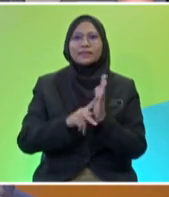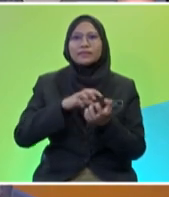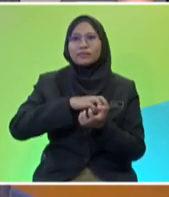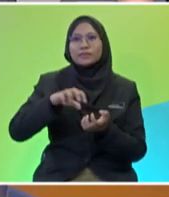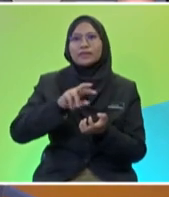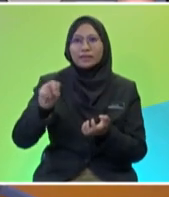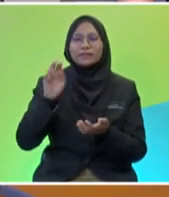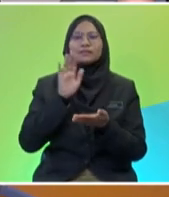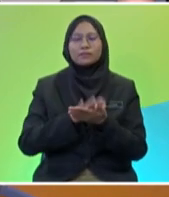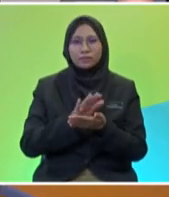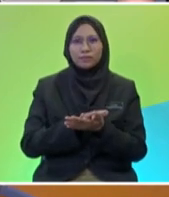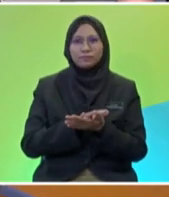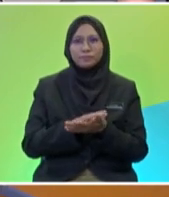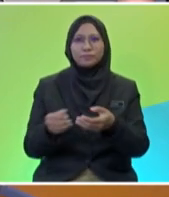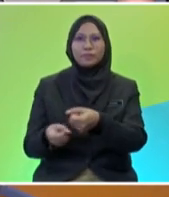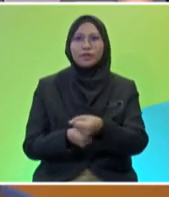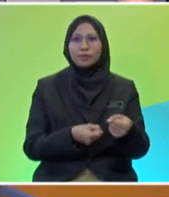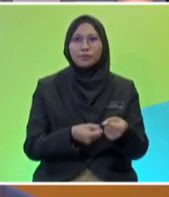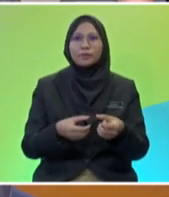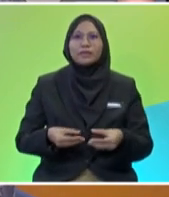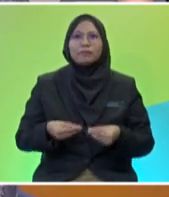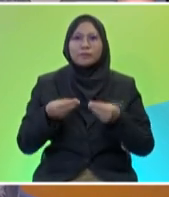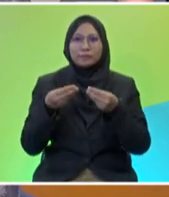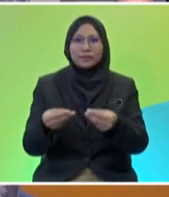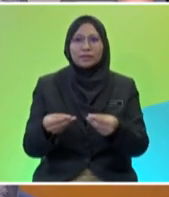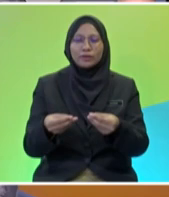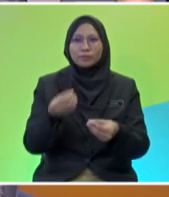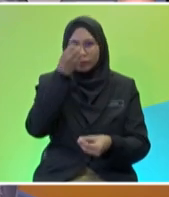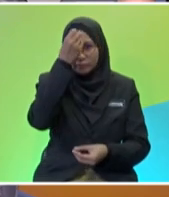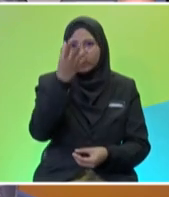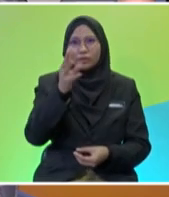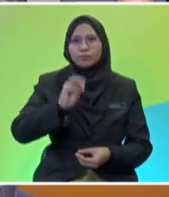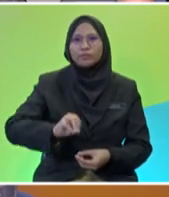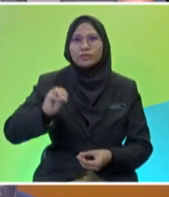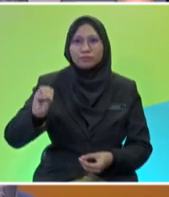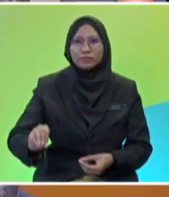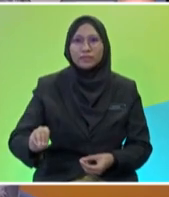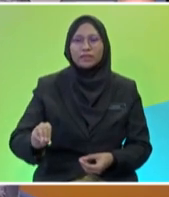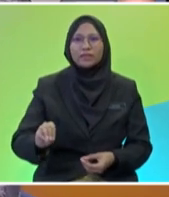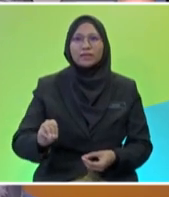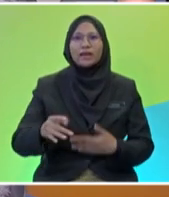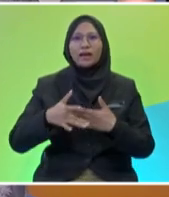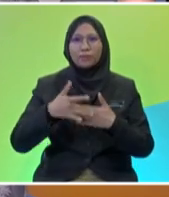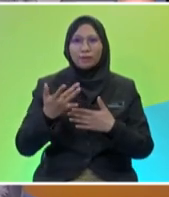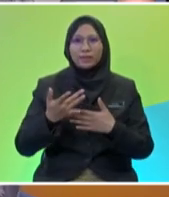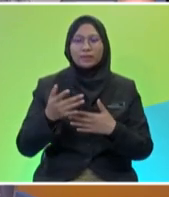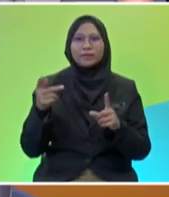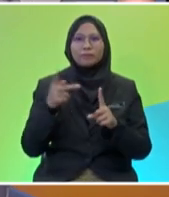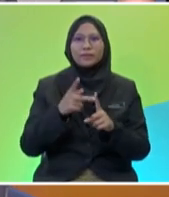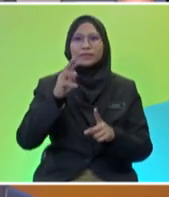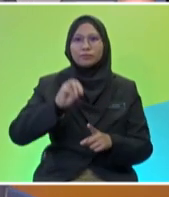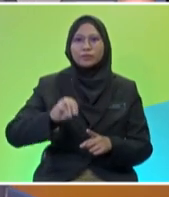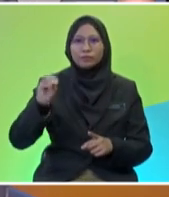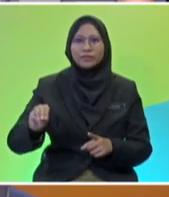ini memberi pernikahan yang lebih awal lagi kepada murid-murid Oke jadi murid ini